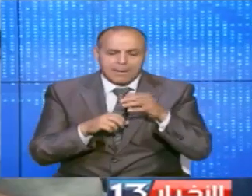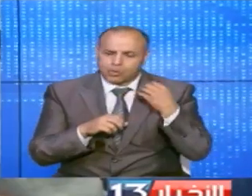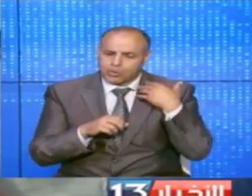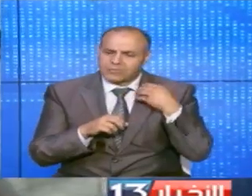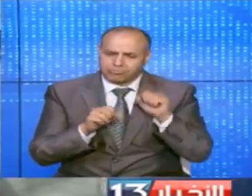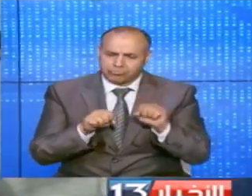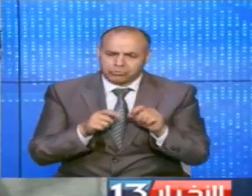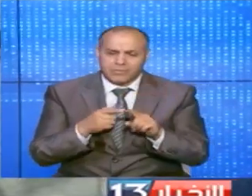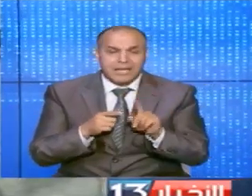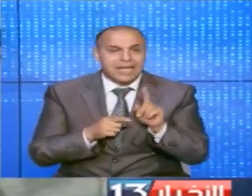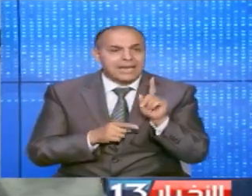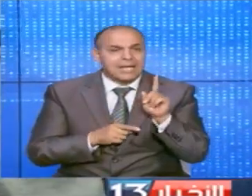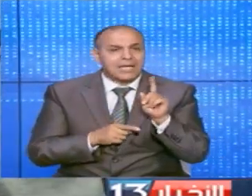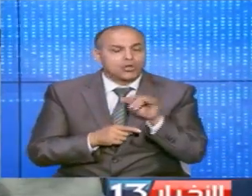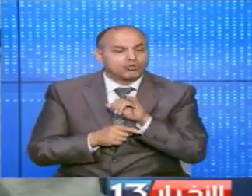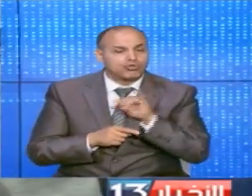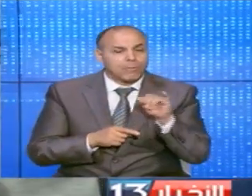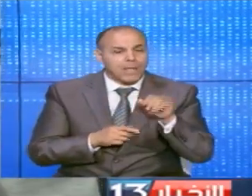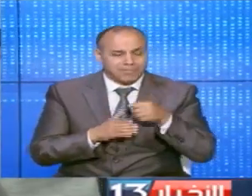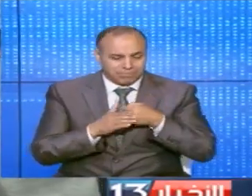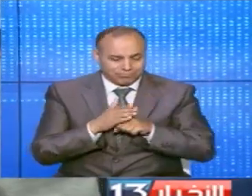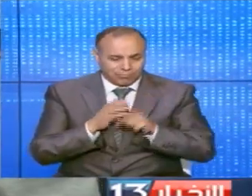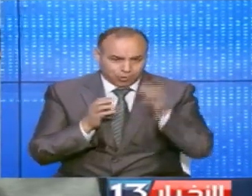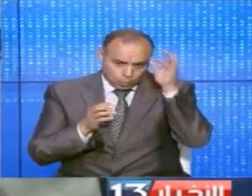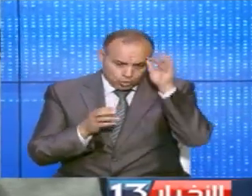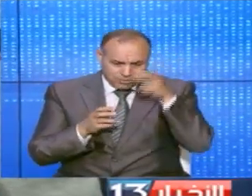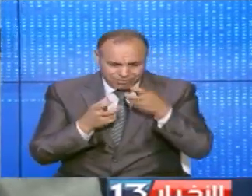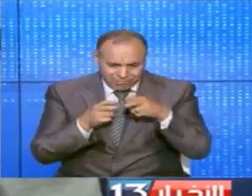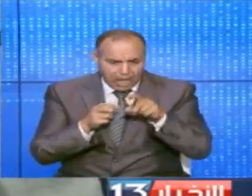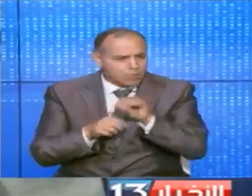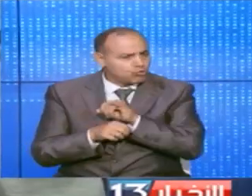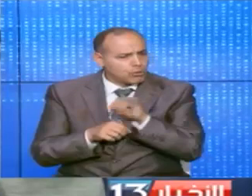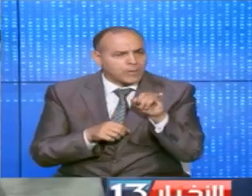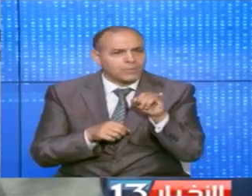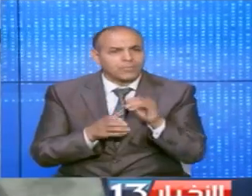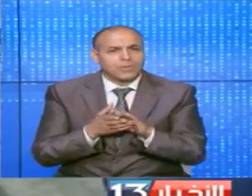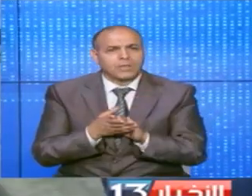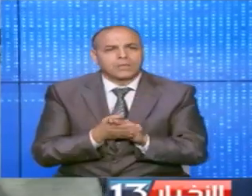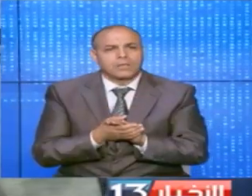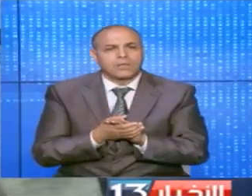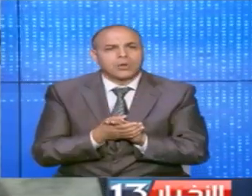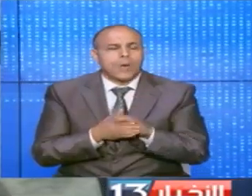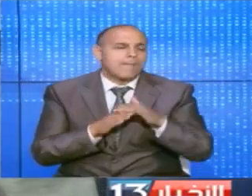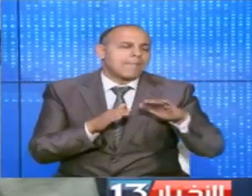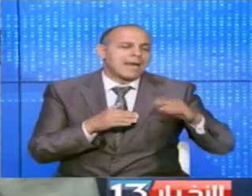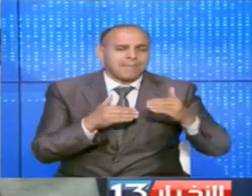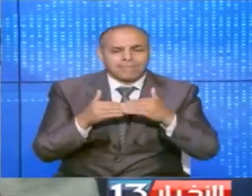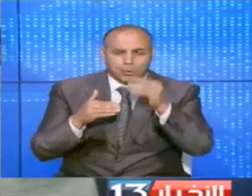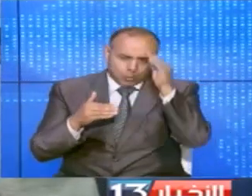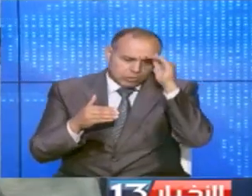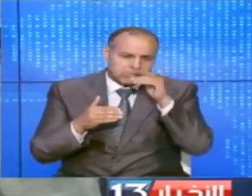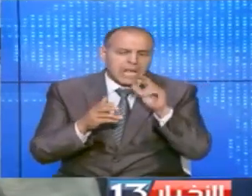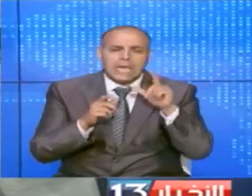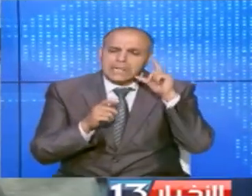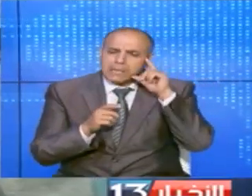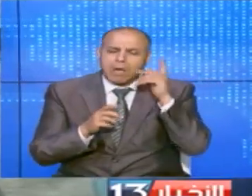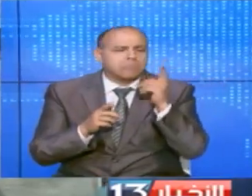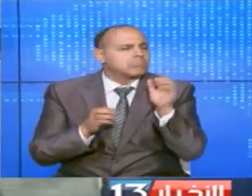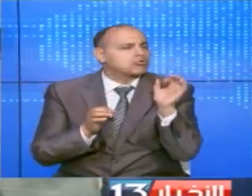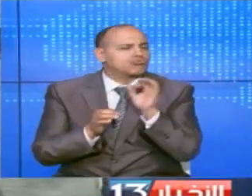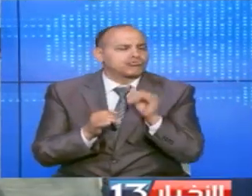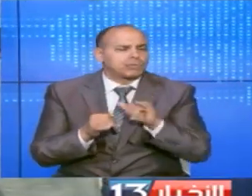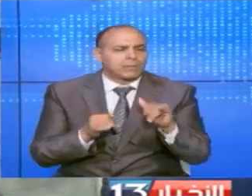ولكن ا عمرها ما عشت عنها في تونس ولا حتى في ال اه الشواطئ الا قريبه من تونس في ليبيا اللي